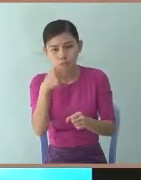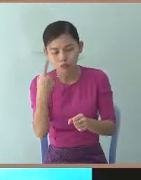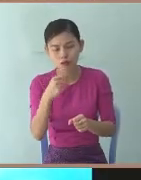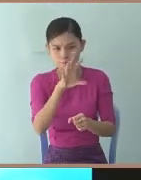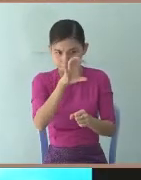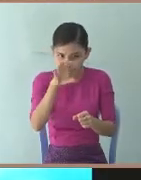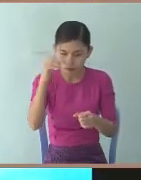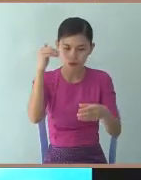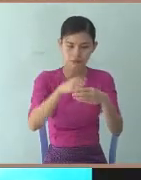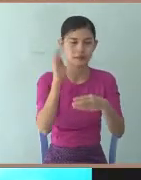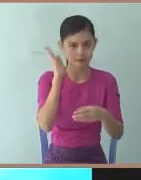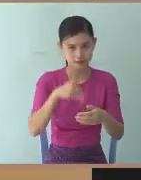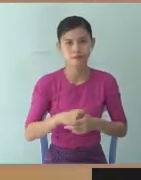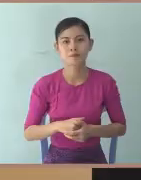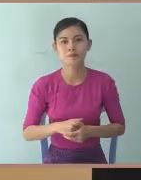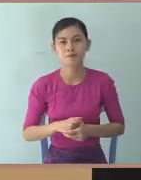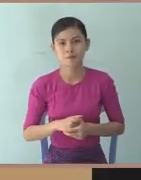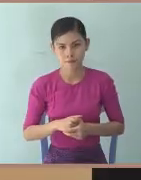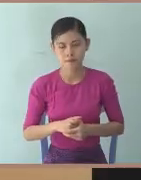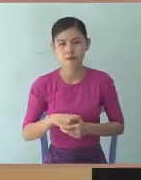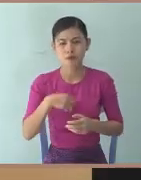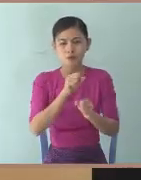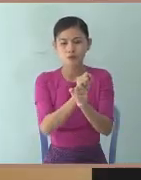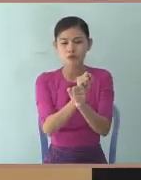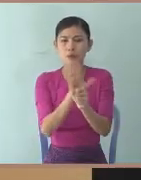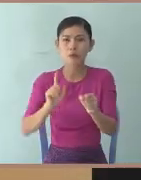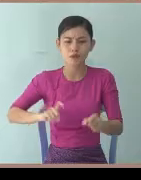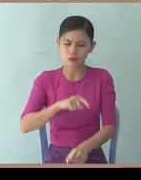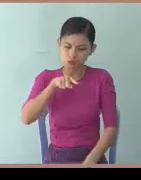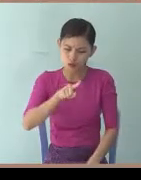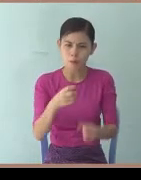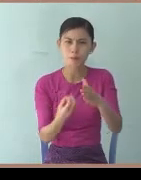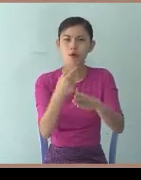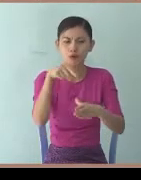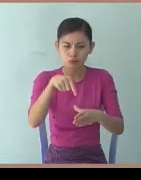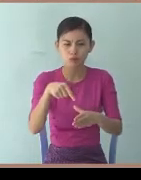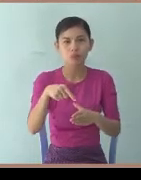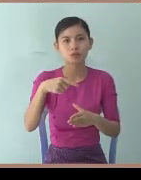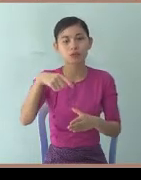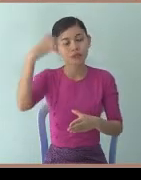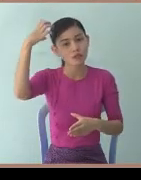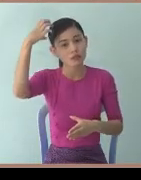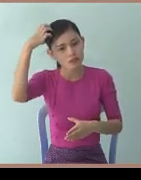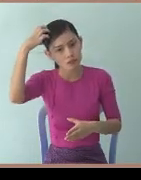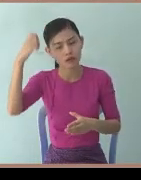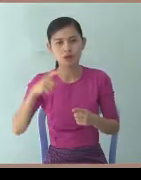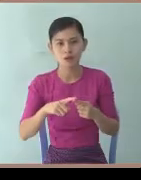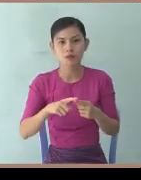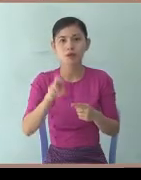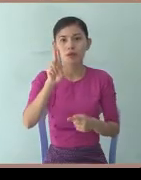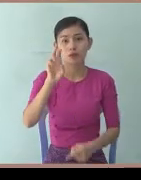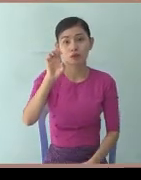သာလေးလာဖြစ် စိတ်လည်းတကယ်လို့ရှာတယ်ဘာလို့လဲဆိုတော့ဒီလို COVID-19 အကျက်အသေးကာလမှာအခုလက်ရှိအစိုးရကရော